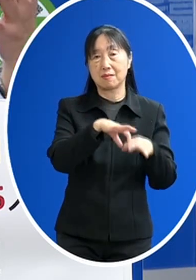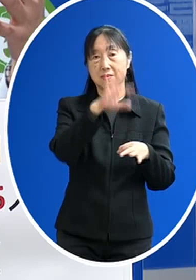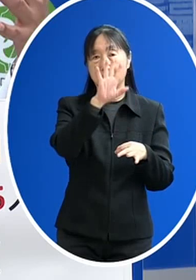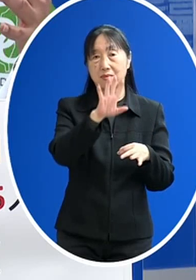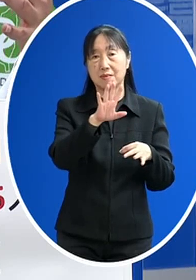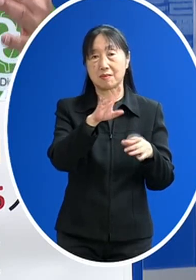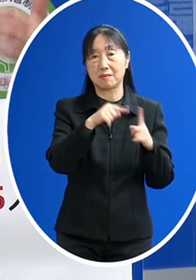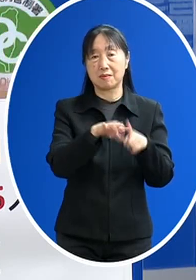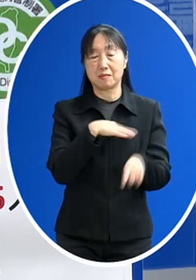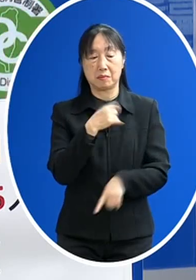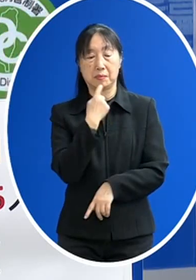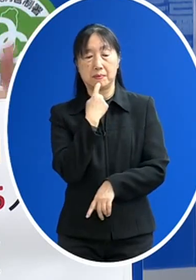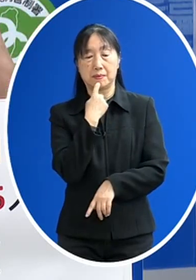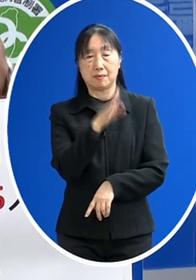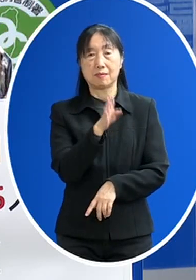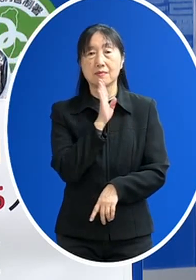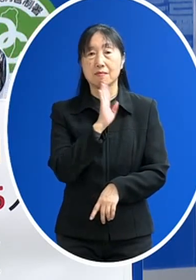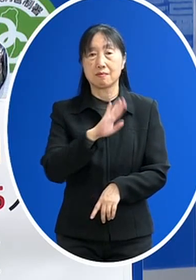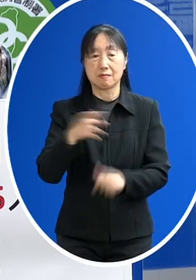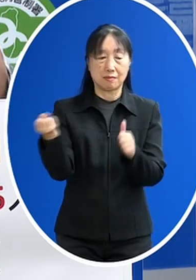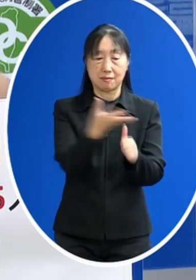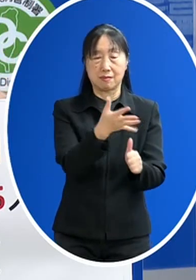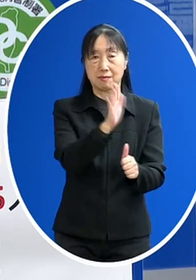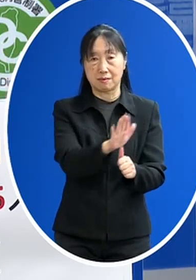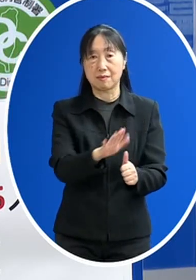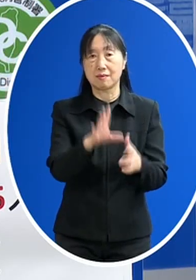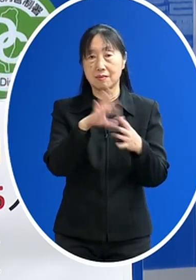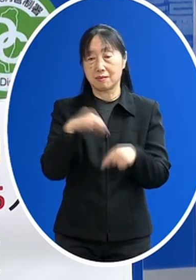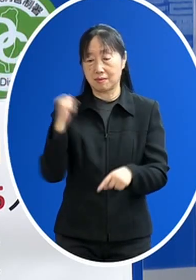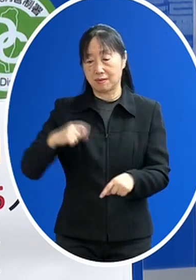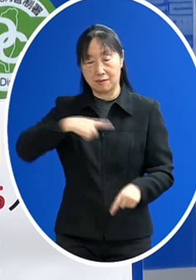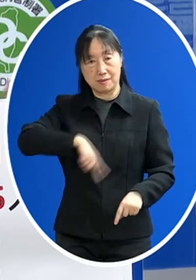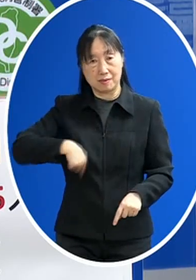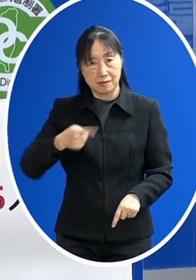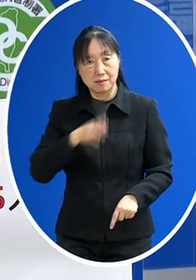是可能被怀疑是已经有染疫的，那到底它的抗